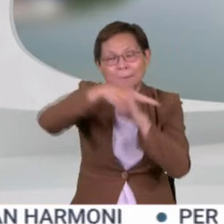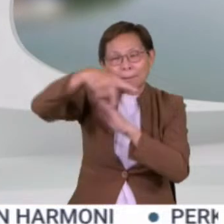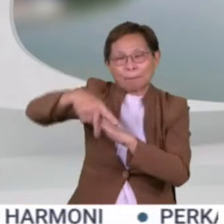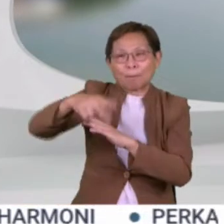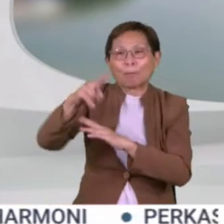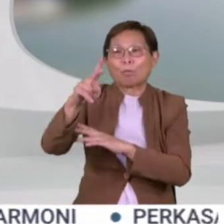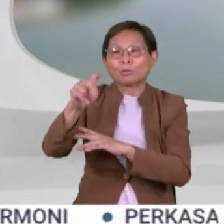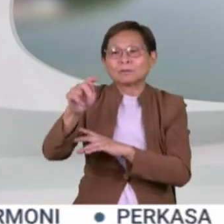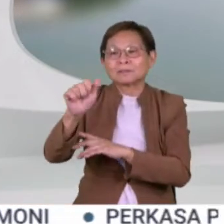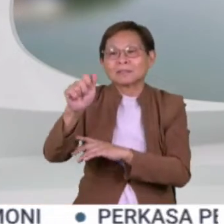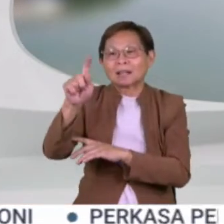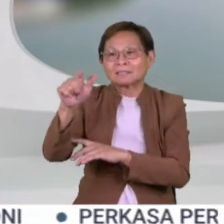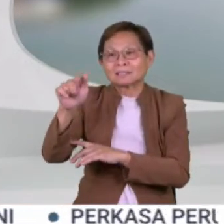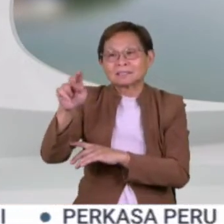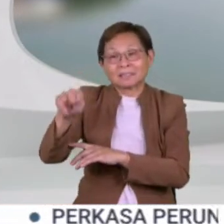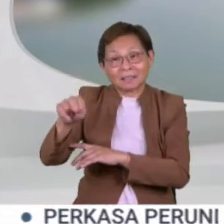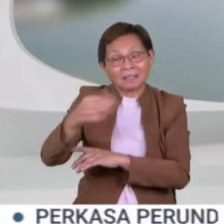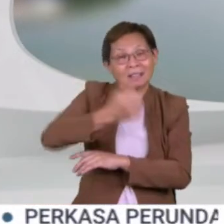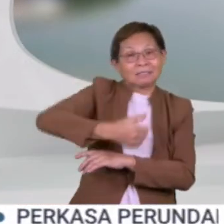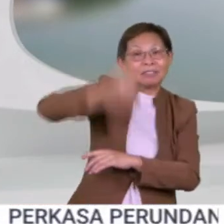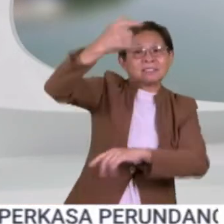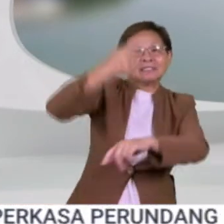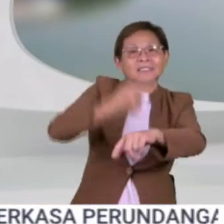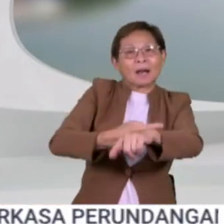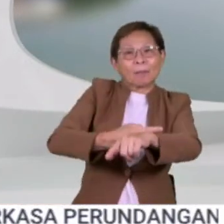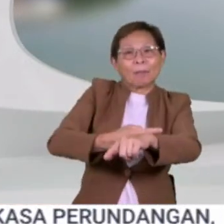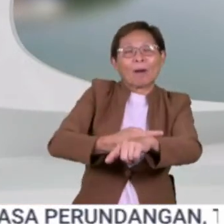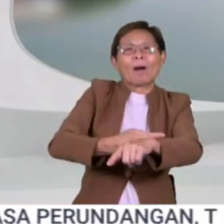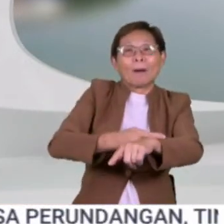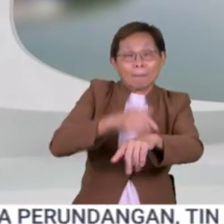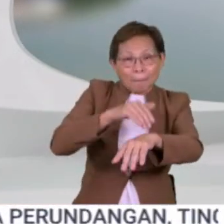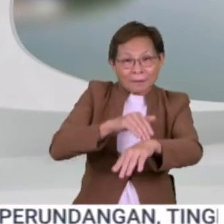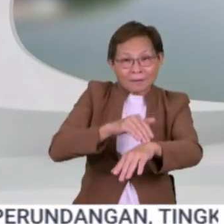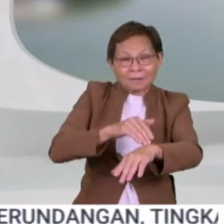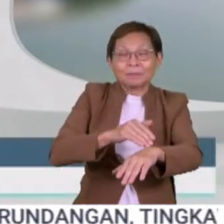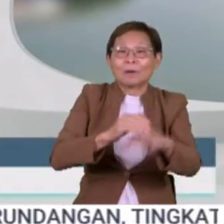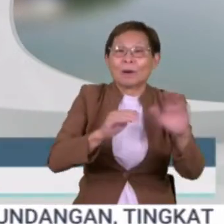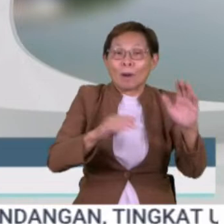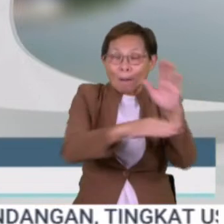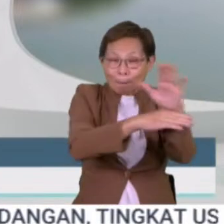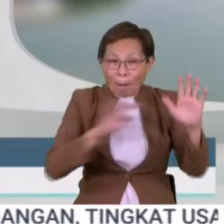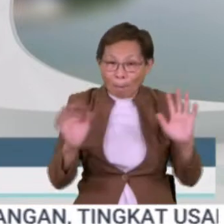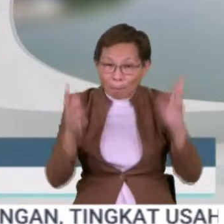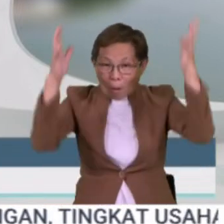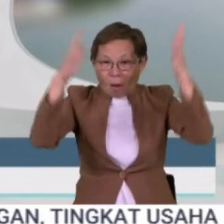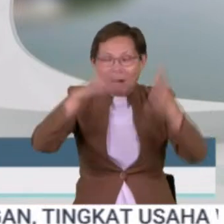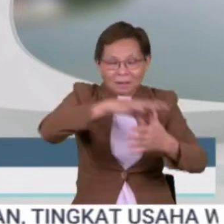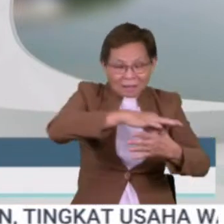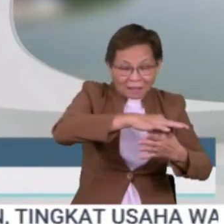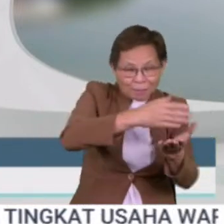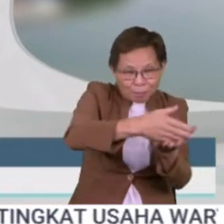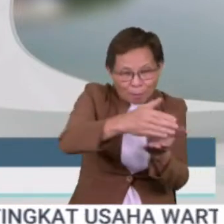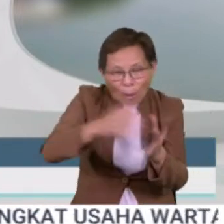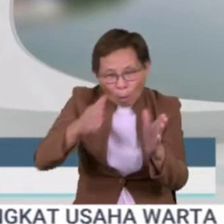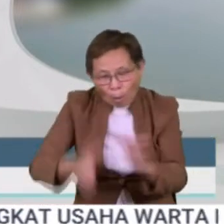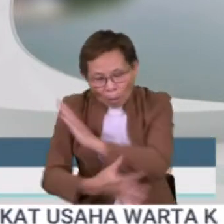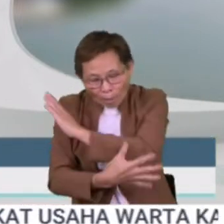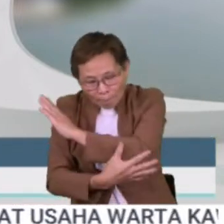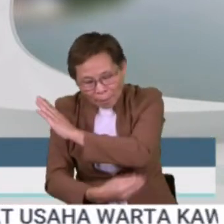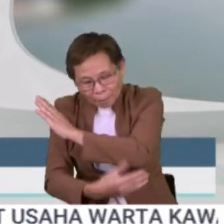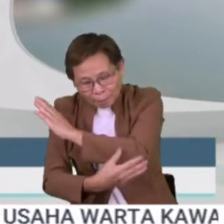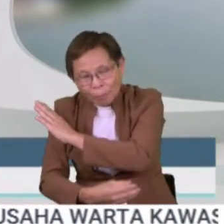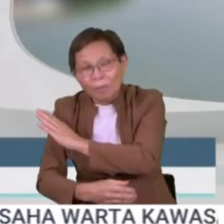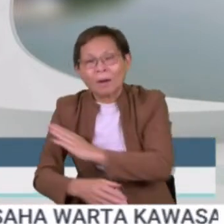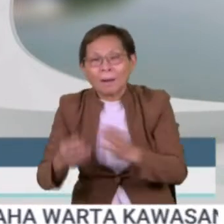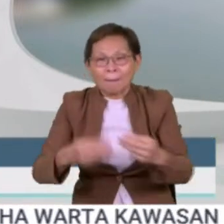julukalih darikan kepada sambutan hari raya Idul Adha di putatan daging kurban itu antaranya dianggikan kepada asnaf dan fakir miskin